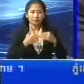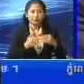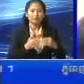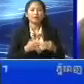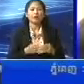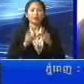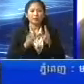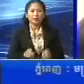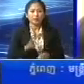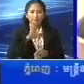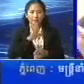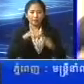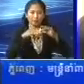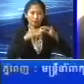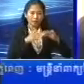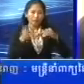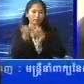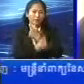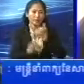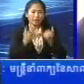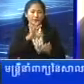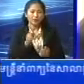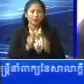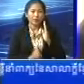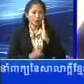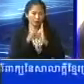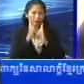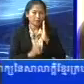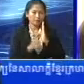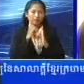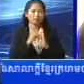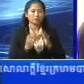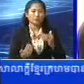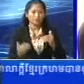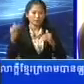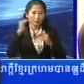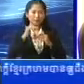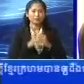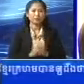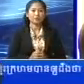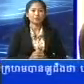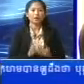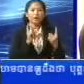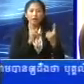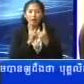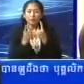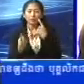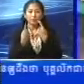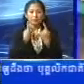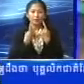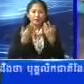តិកាលទី5ដឹកនាំប្រទេសកម្ពុជាឲ្យកាន់តែរីកចម្រើនទ្វេឡើងថែមទៀតនៅក្នុងជំនួបពិភាក្សា